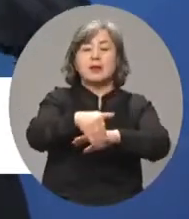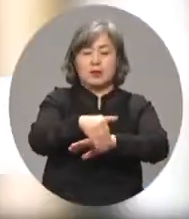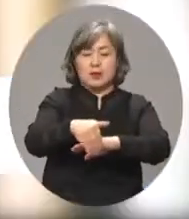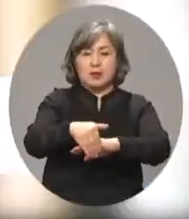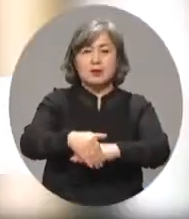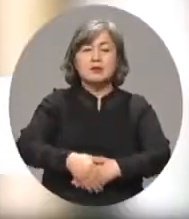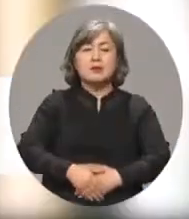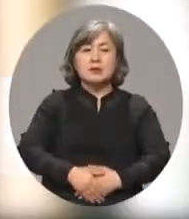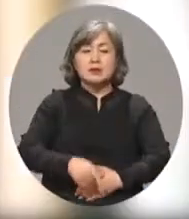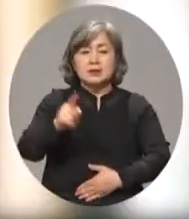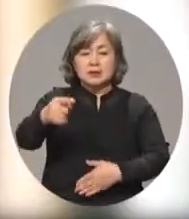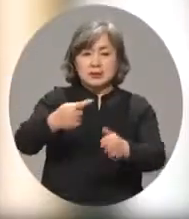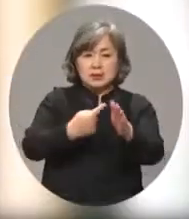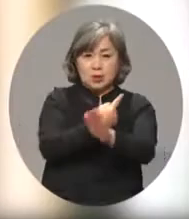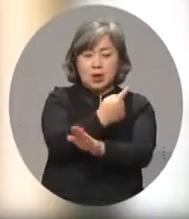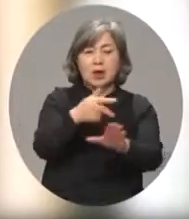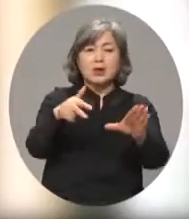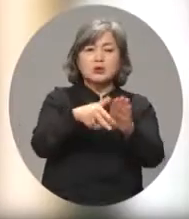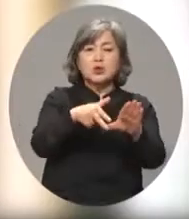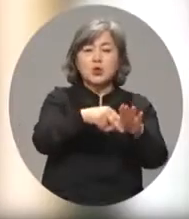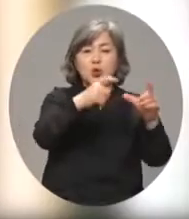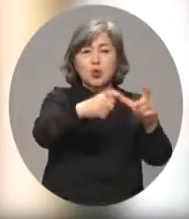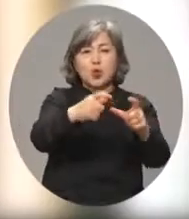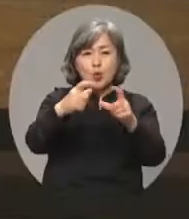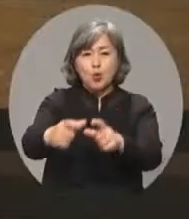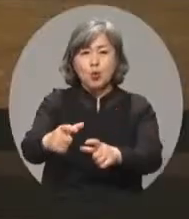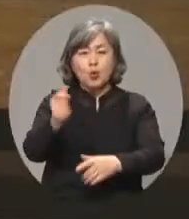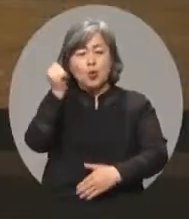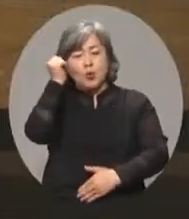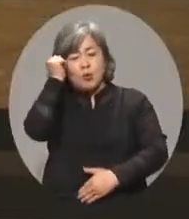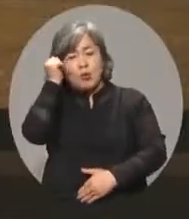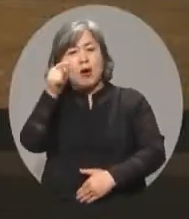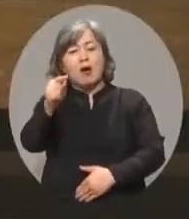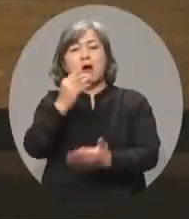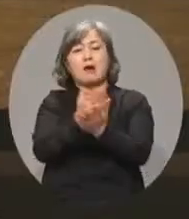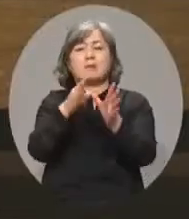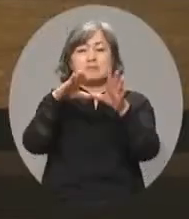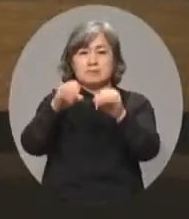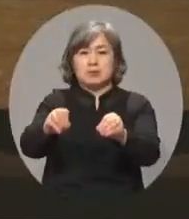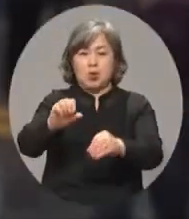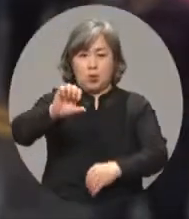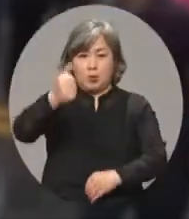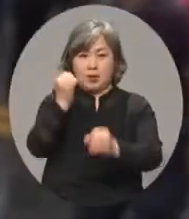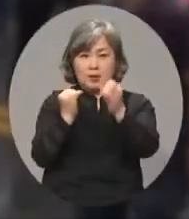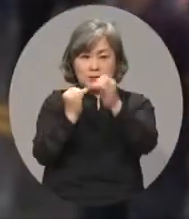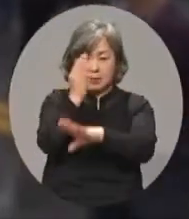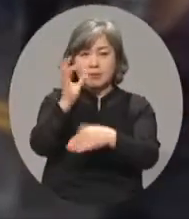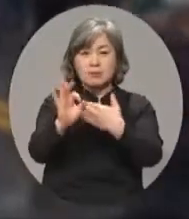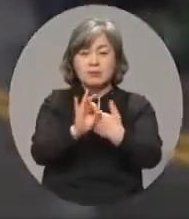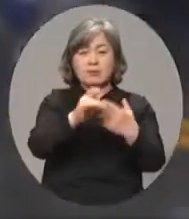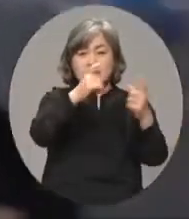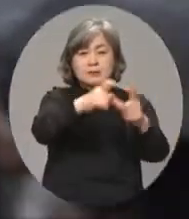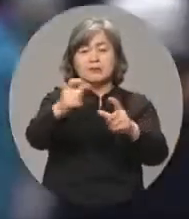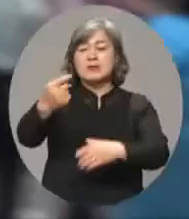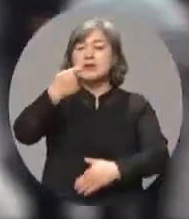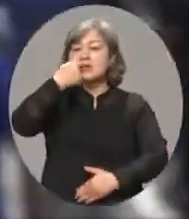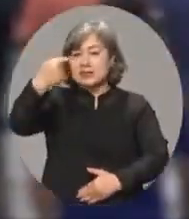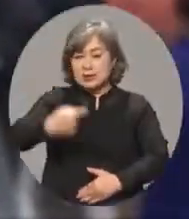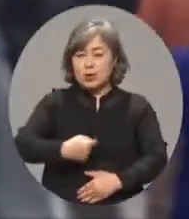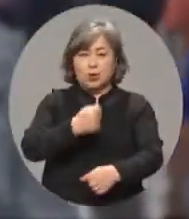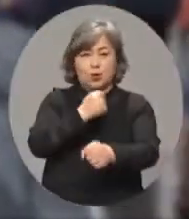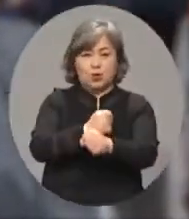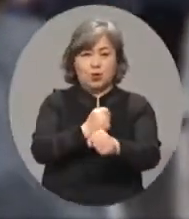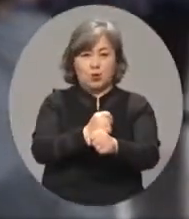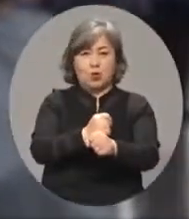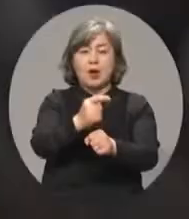실시하겠습니다. 그 밖에 종교시설은 숙박 행사를 금지하고 500명 이상 행사는 지자체에 신고 토록해